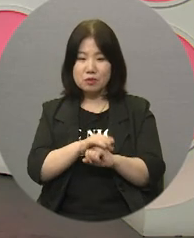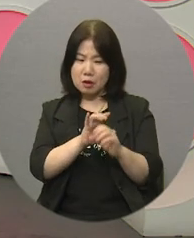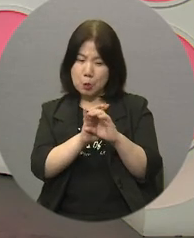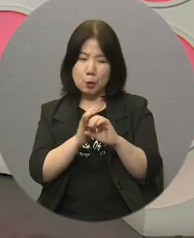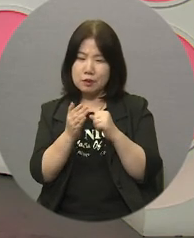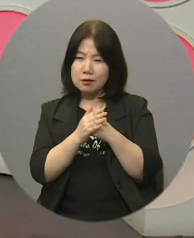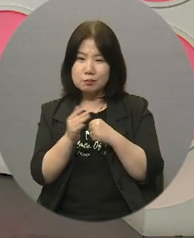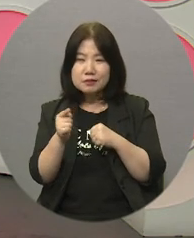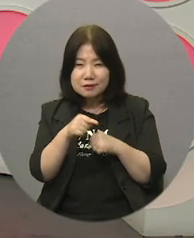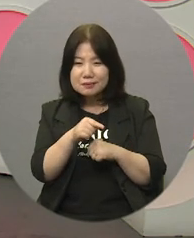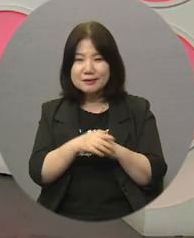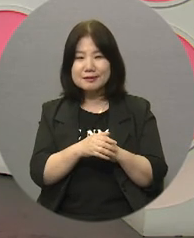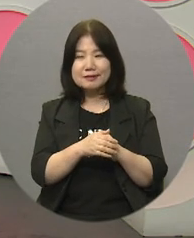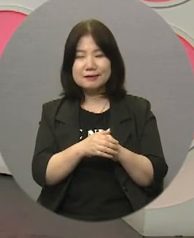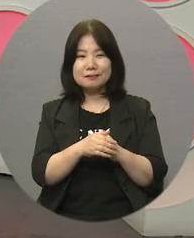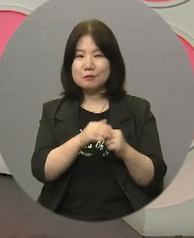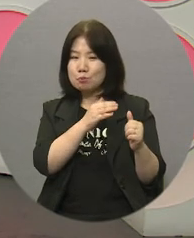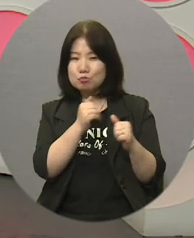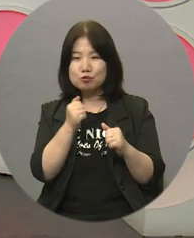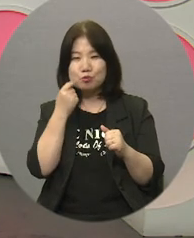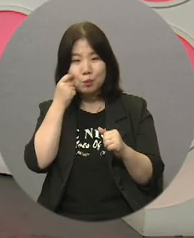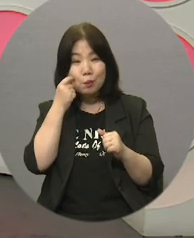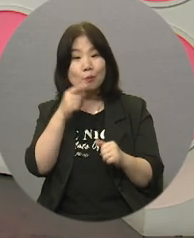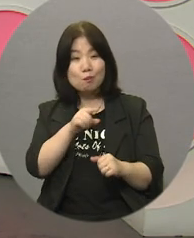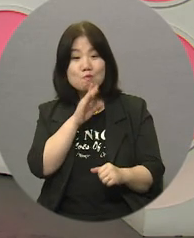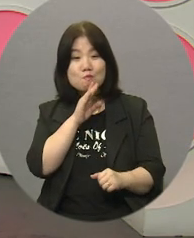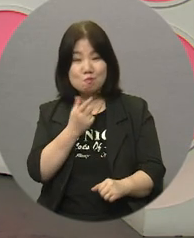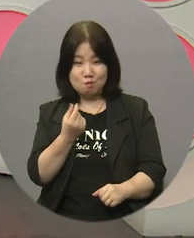때 못 하는 거잖아, 그걸. 그죠?